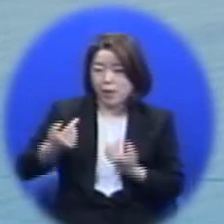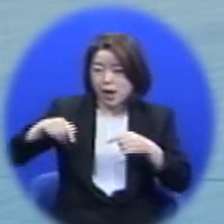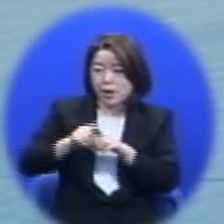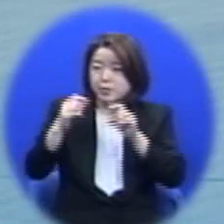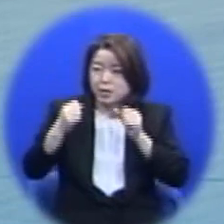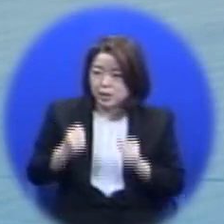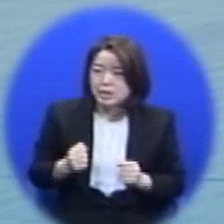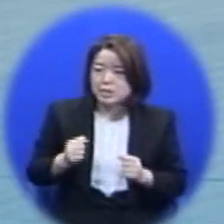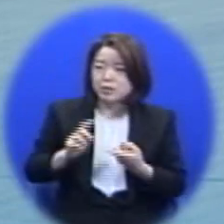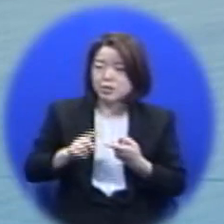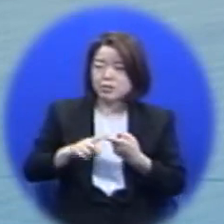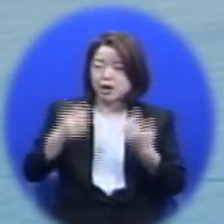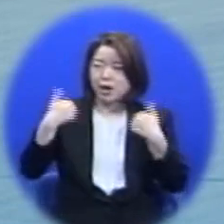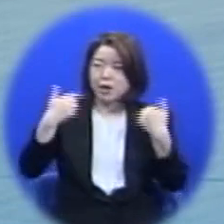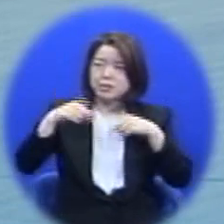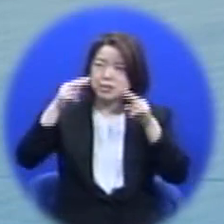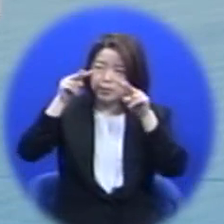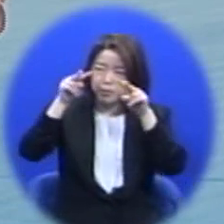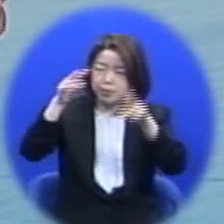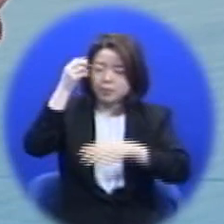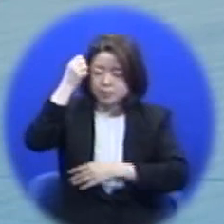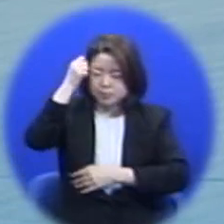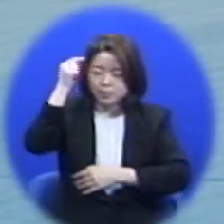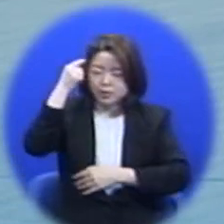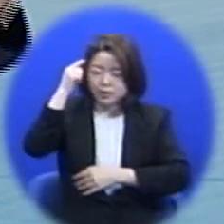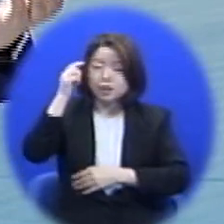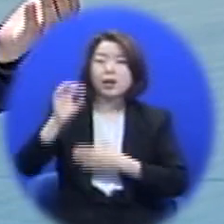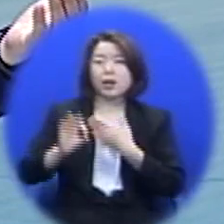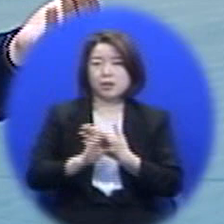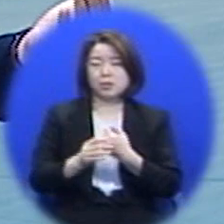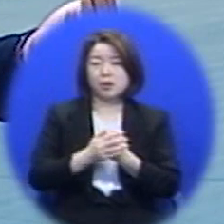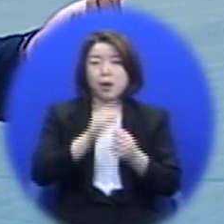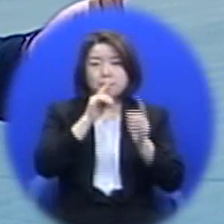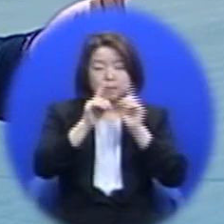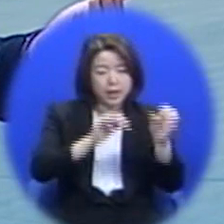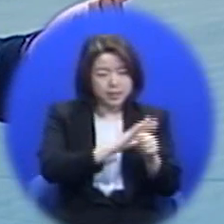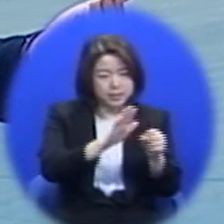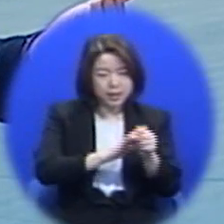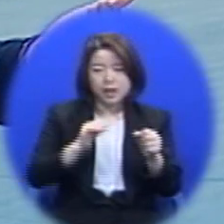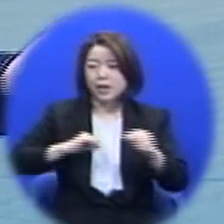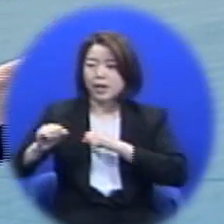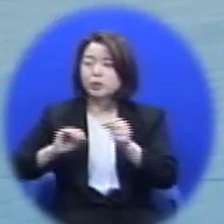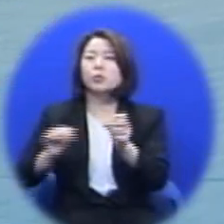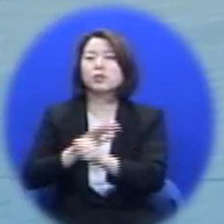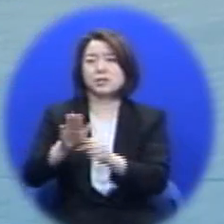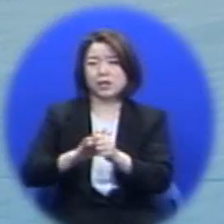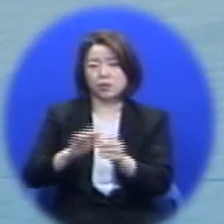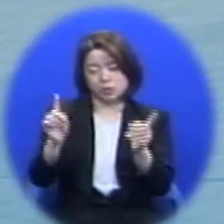계속 바라보면 말이 사랑이 되고 행동이 사랑이 됩니다.